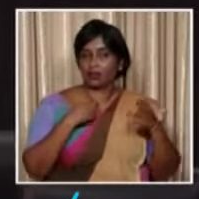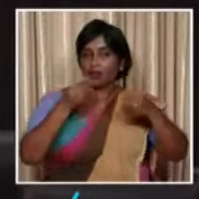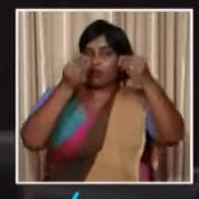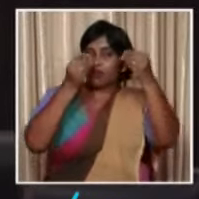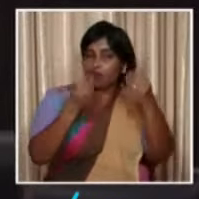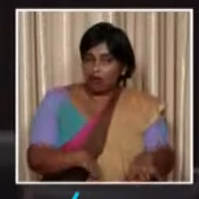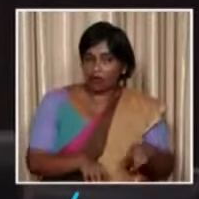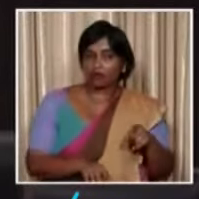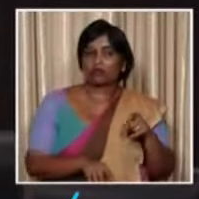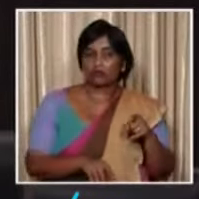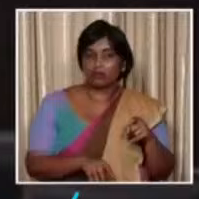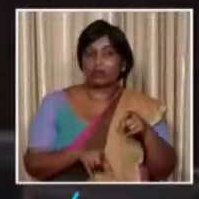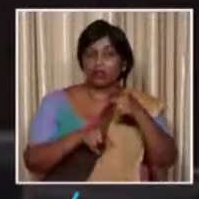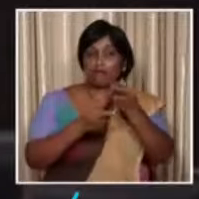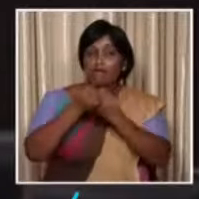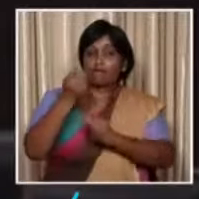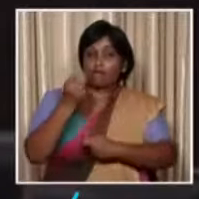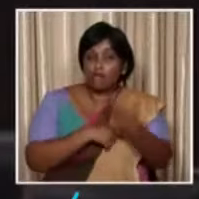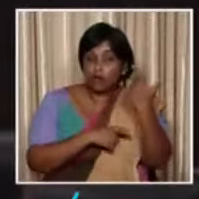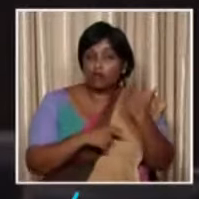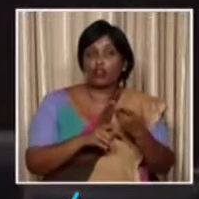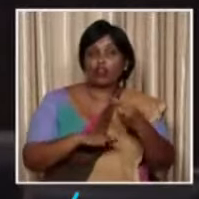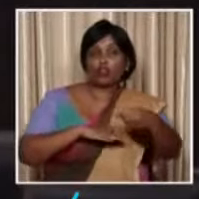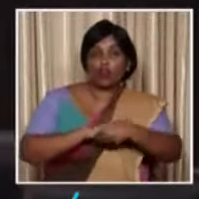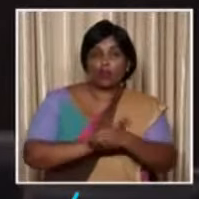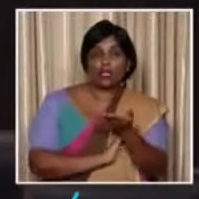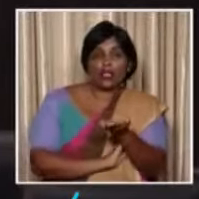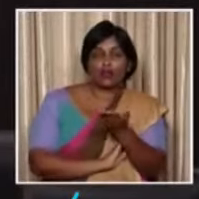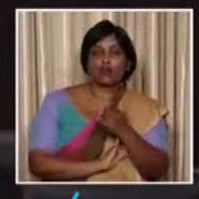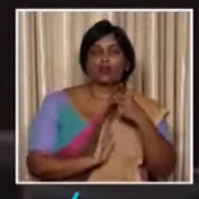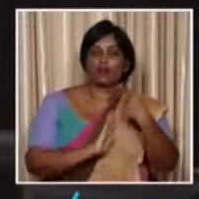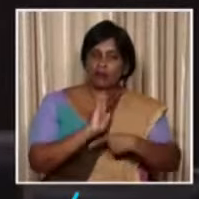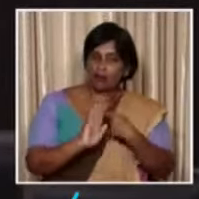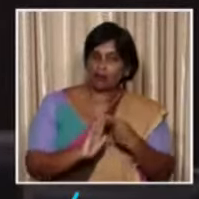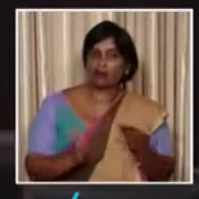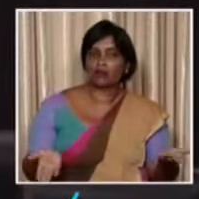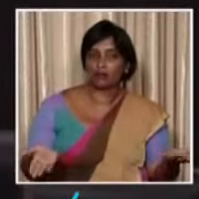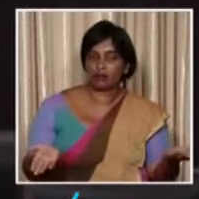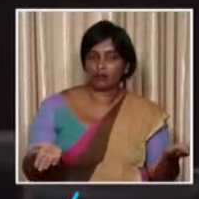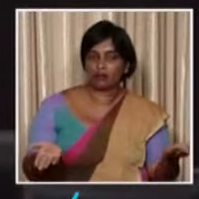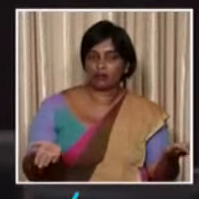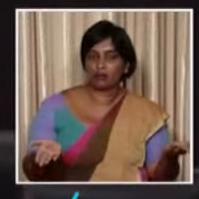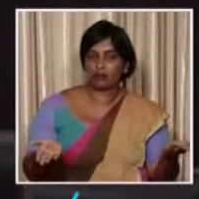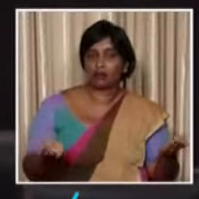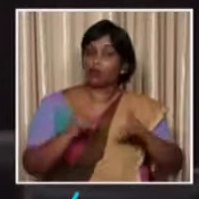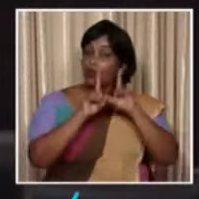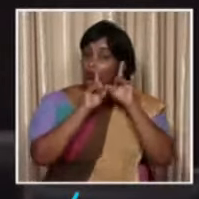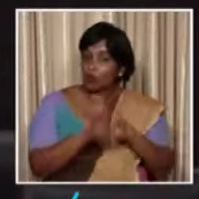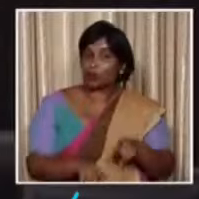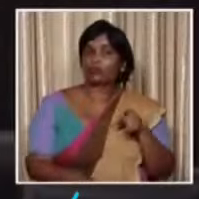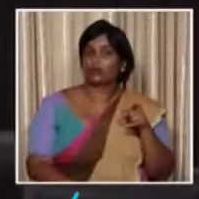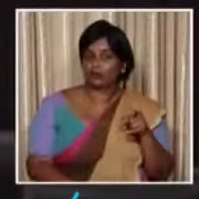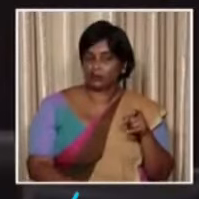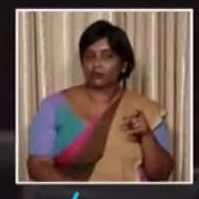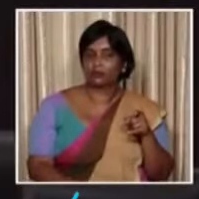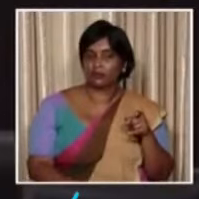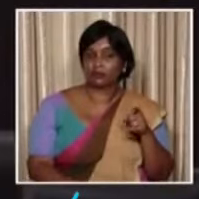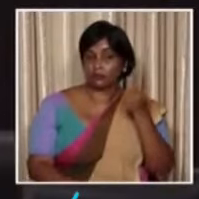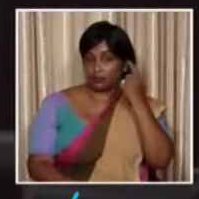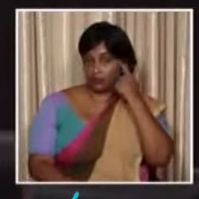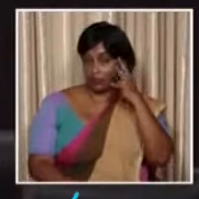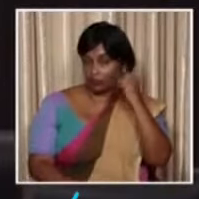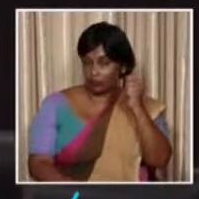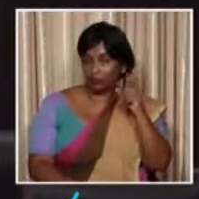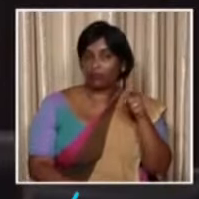බංකොලොත් කරලා ඒක විකුණන්නේ අදි කොමිසිල්ල පුරට ඒවගේම තමයි මතක